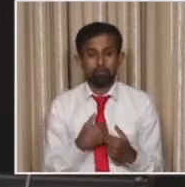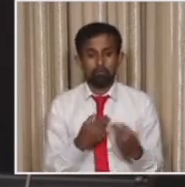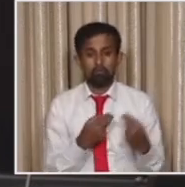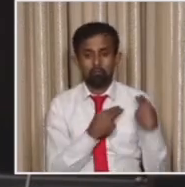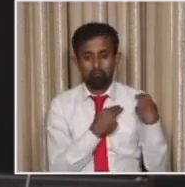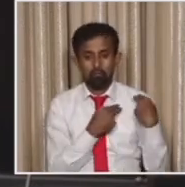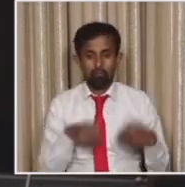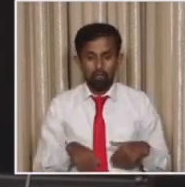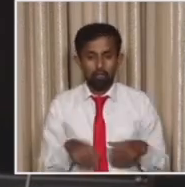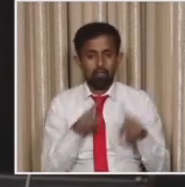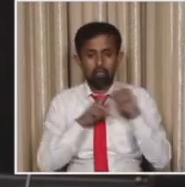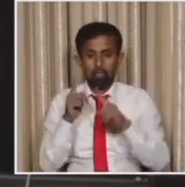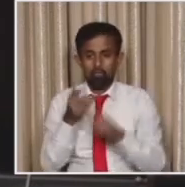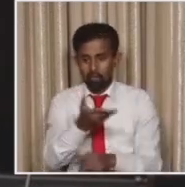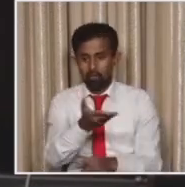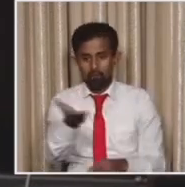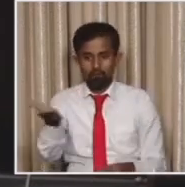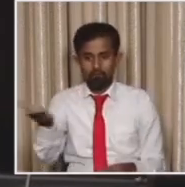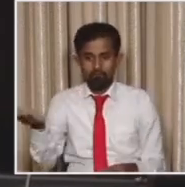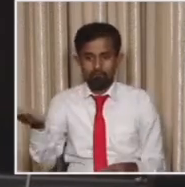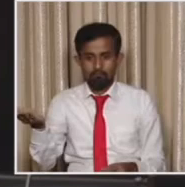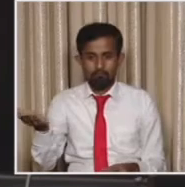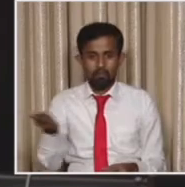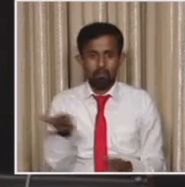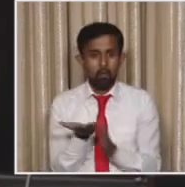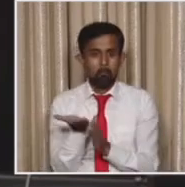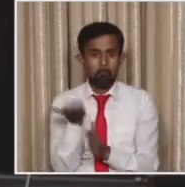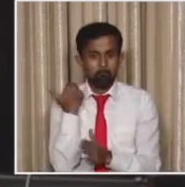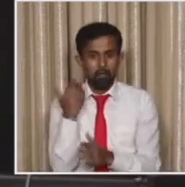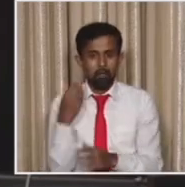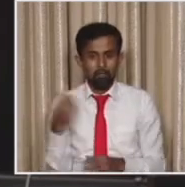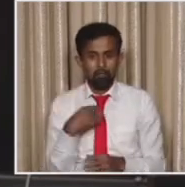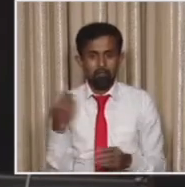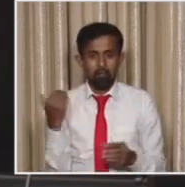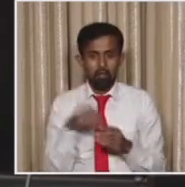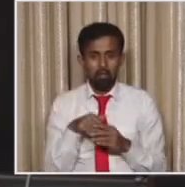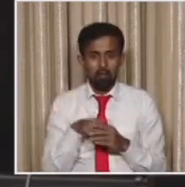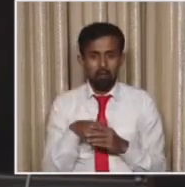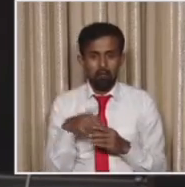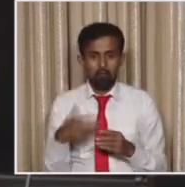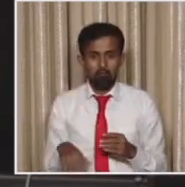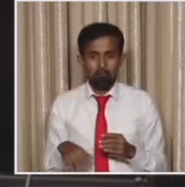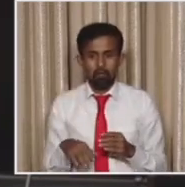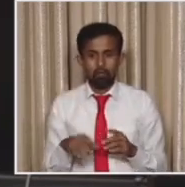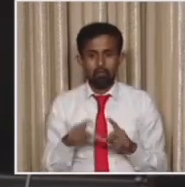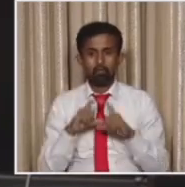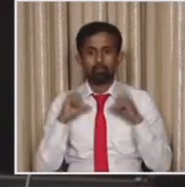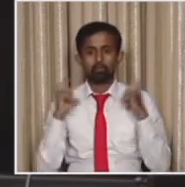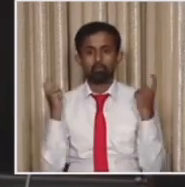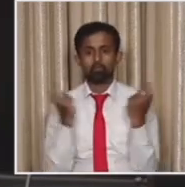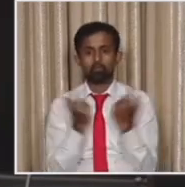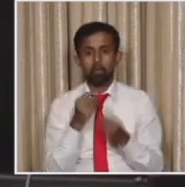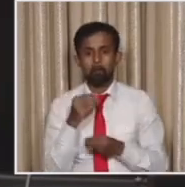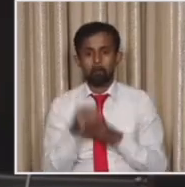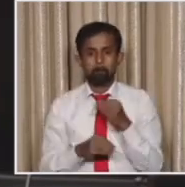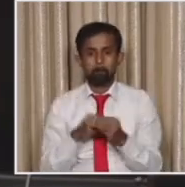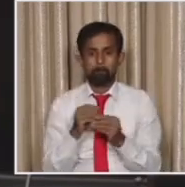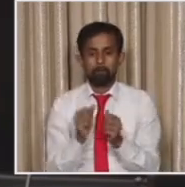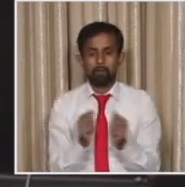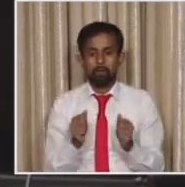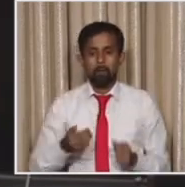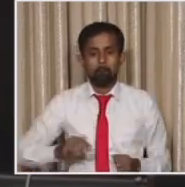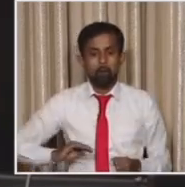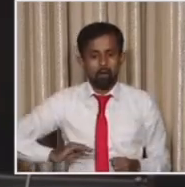අද තියෙන කතාබහ ගත්තත් මම පහුගිය දවස්වල සහභාගී වුණා පොදු රාජ මණ්ඩලීය ආයෝජන සමුළුවට